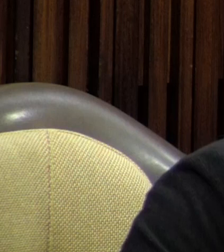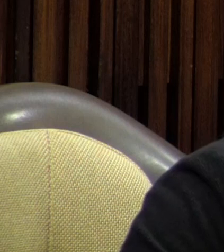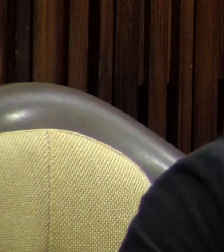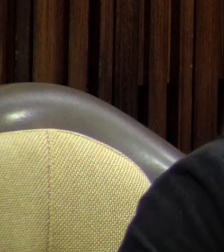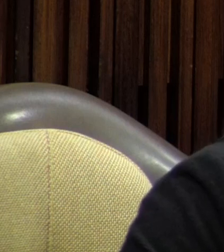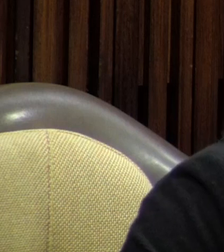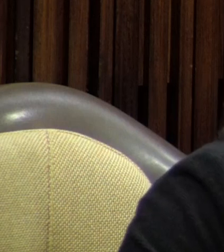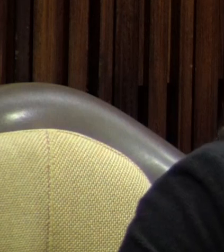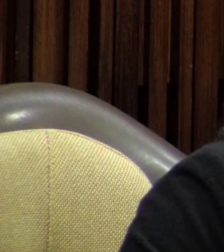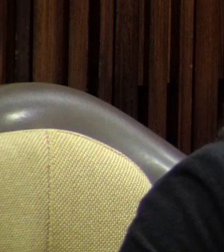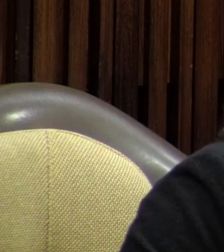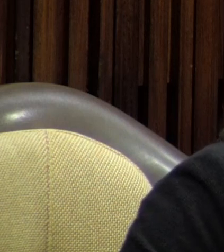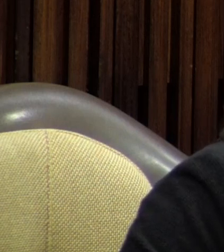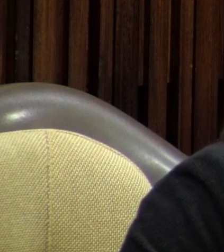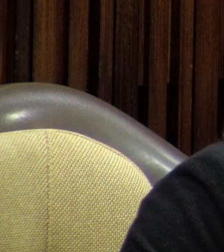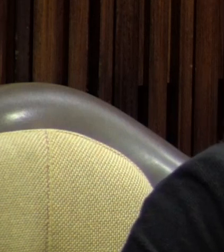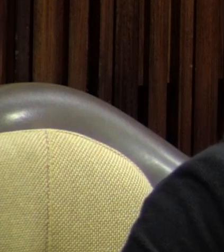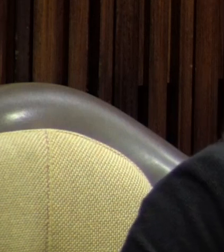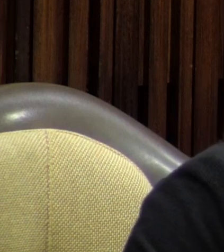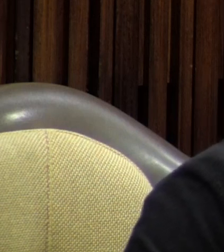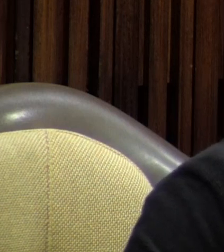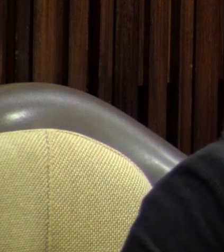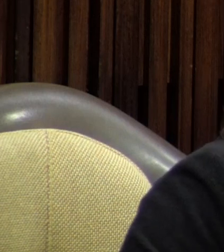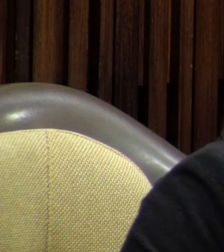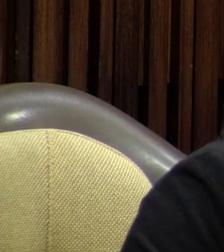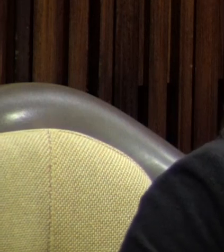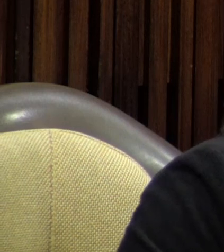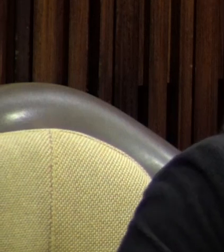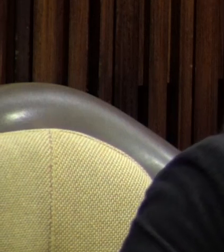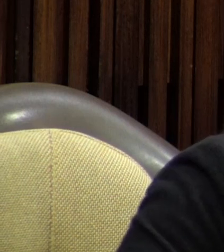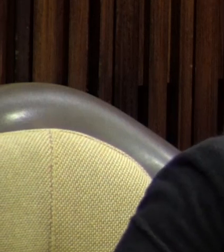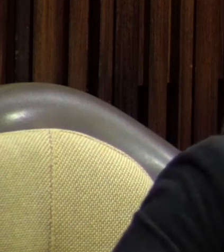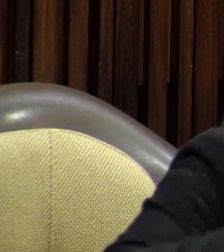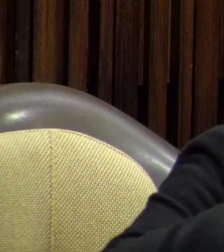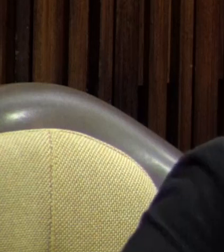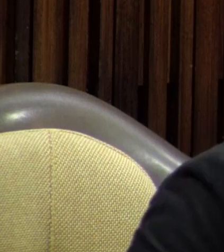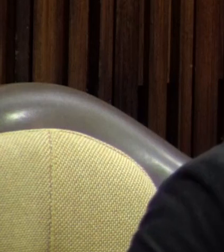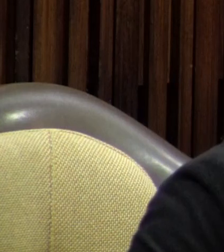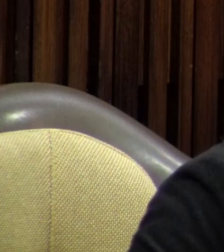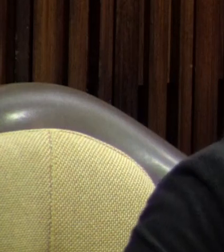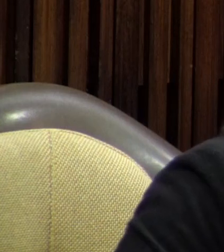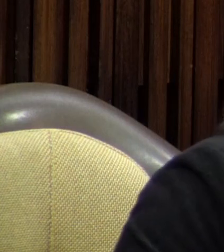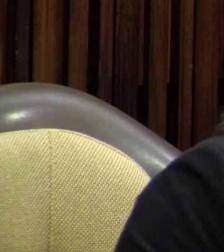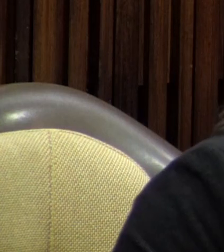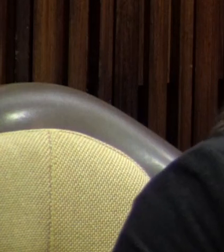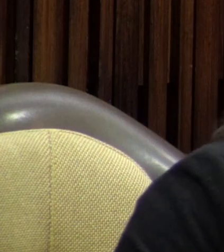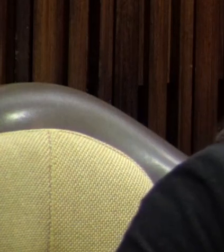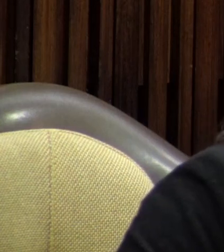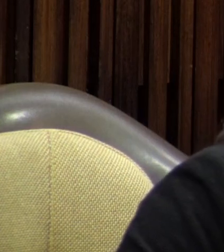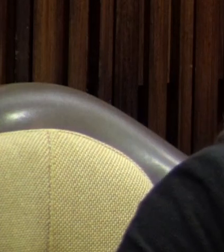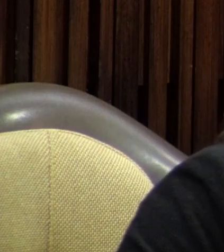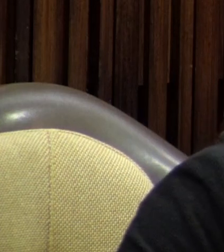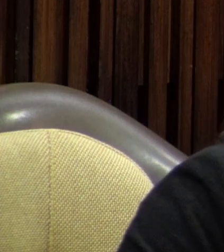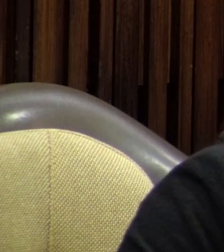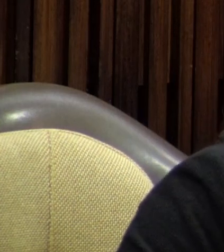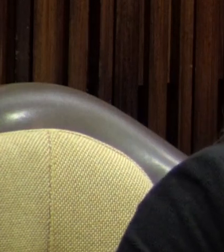de faire premièrement et déjà et des doutes aussi sur le projet de rafraîchissement passer